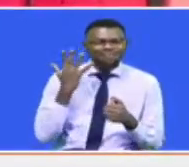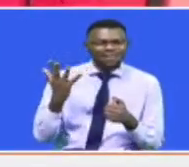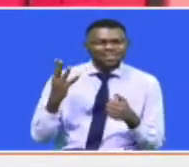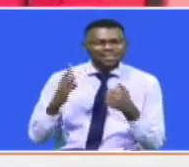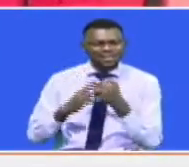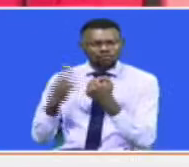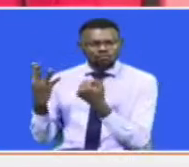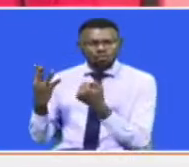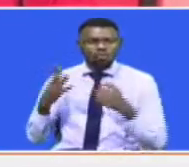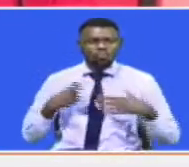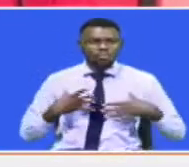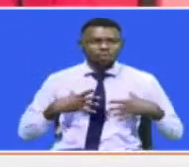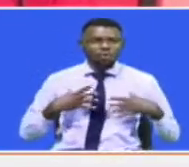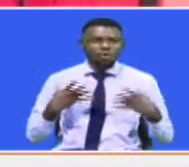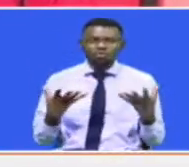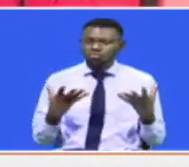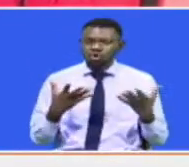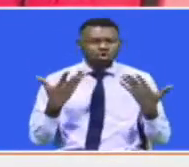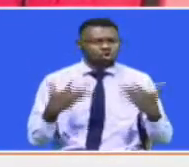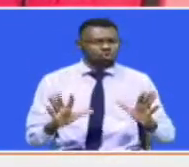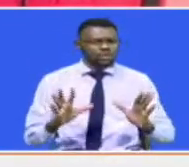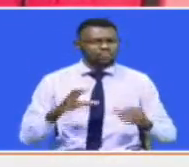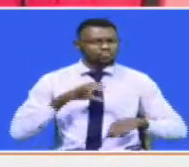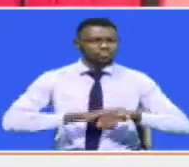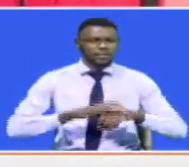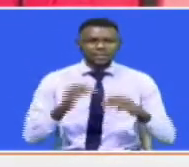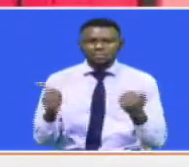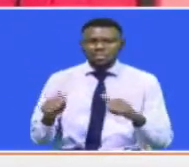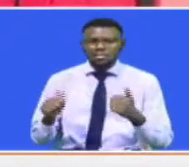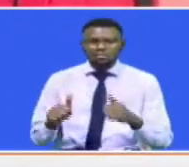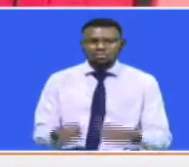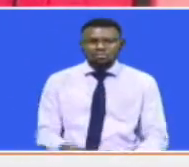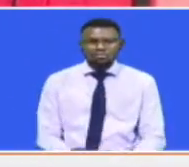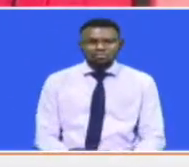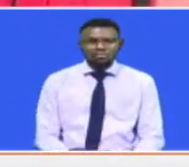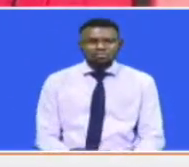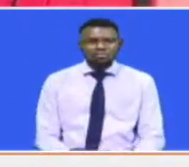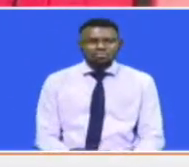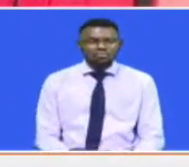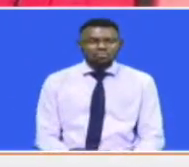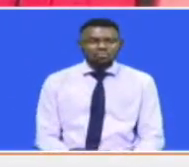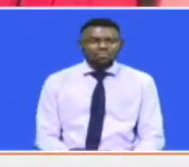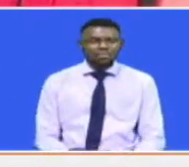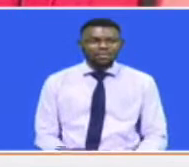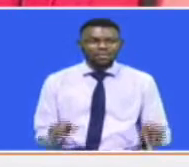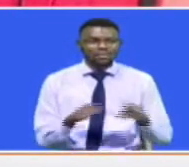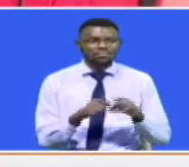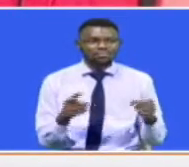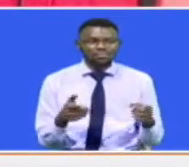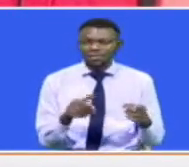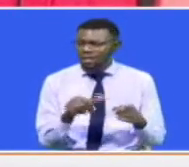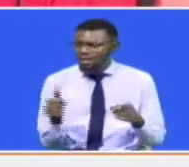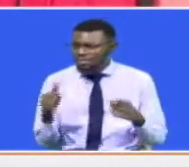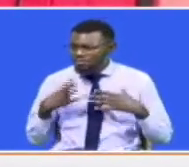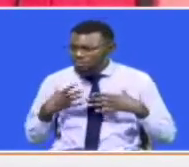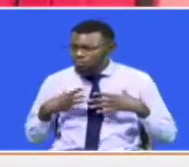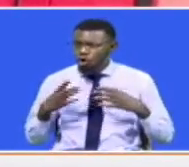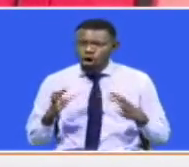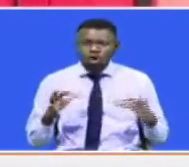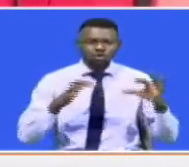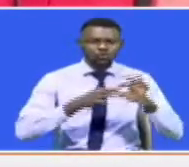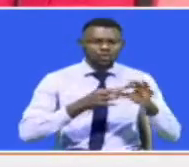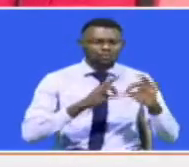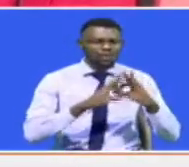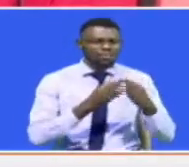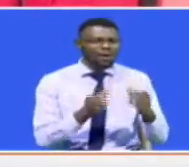594. Wameweza kufika 594. Wale ambao wameweza kuunganishwa na familia zao bado